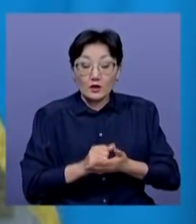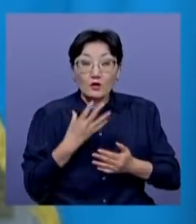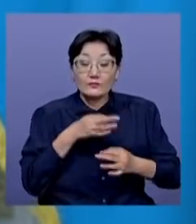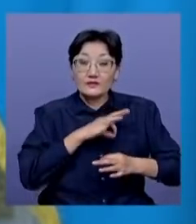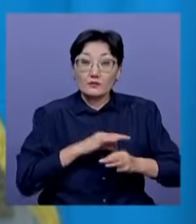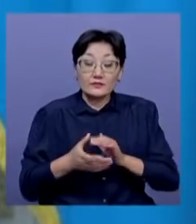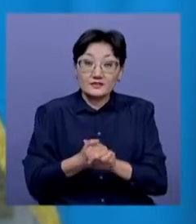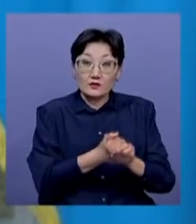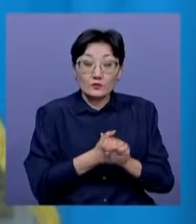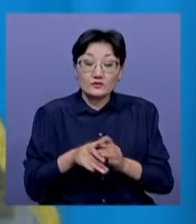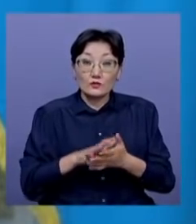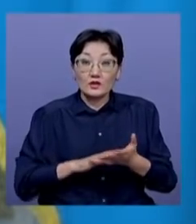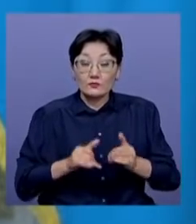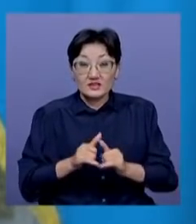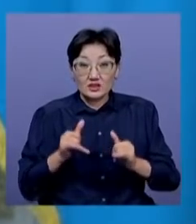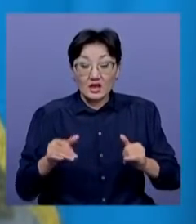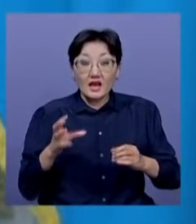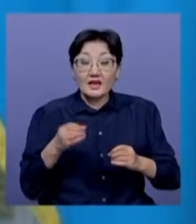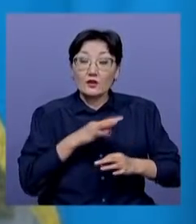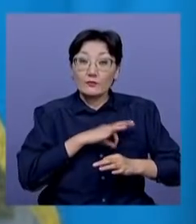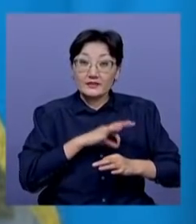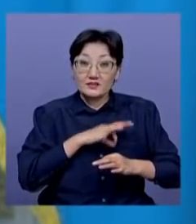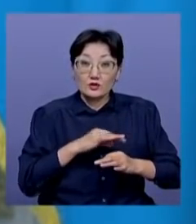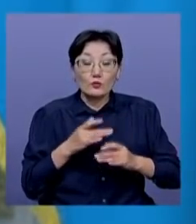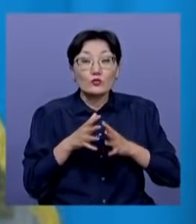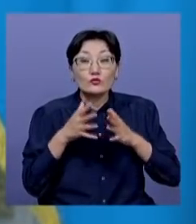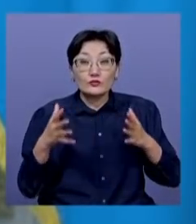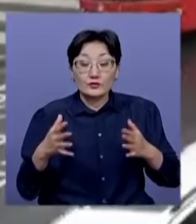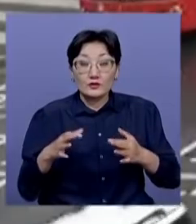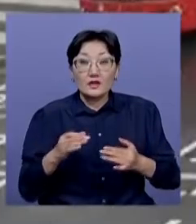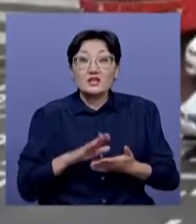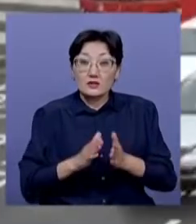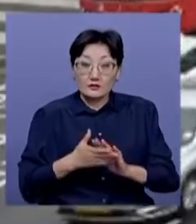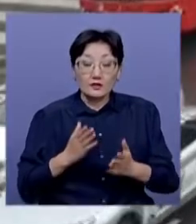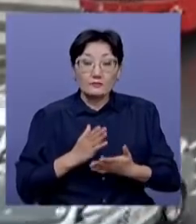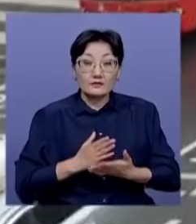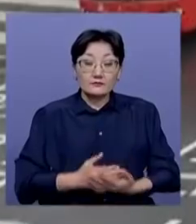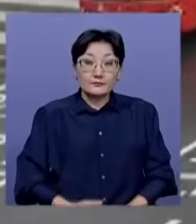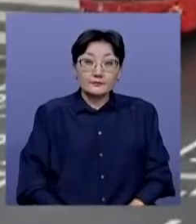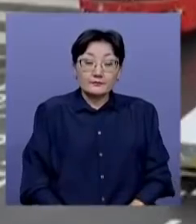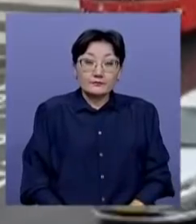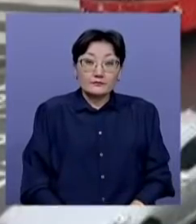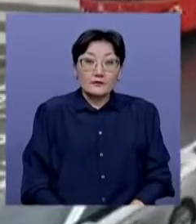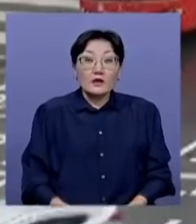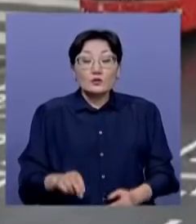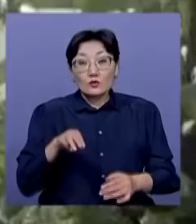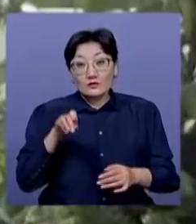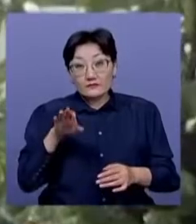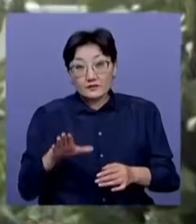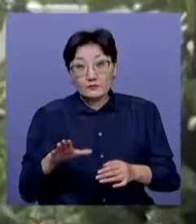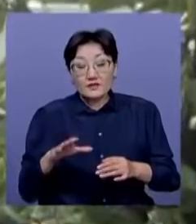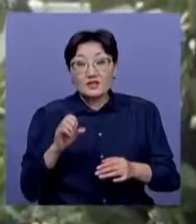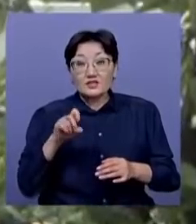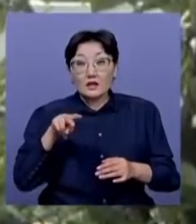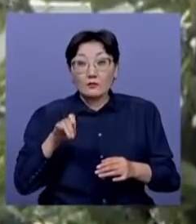тиімді ынтымақтастықты одан әрі жалғастырудың әлі де пайдаланылмаған үлкен әлеуеті бар. Сонымен қатар Қасым Жомарт Тоқаев